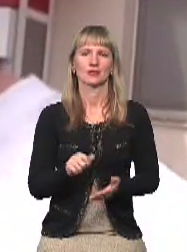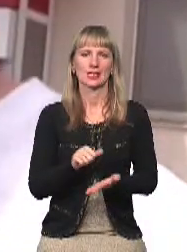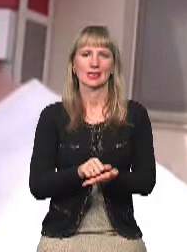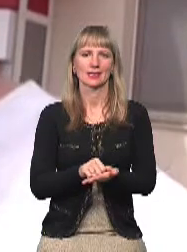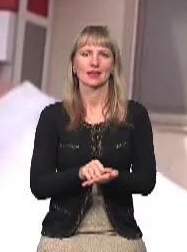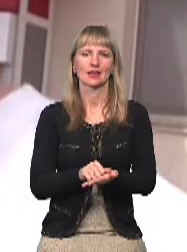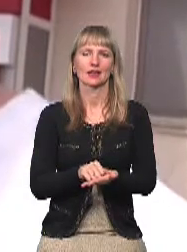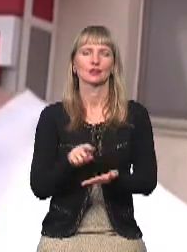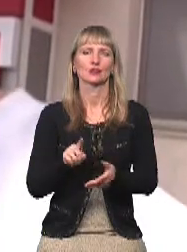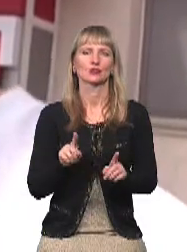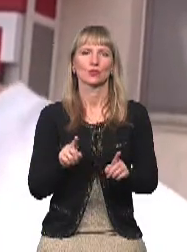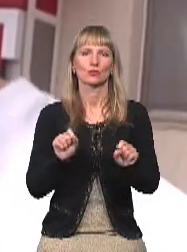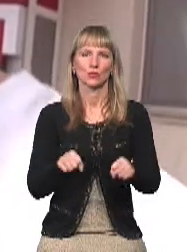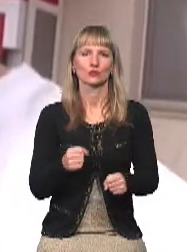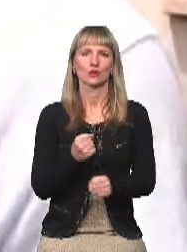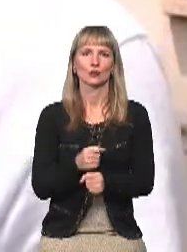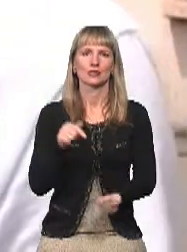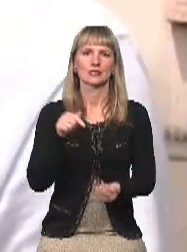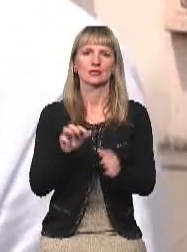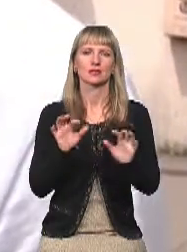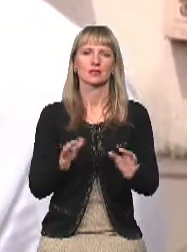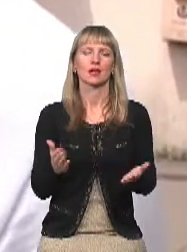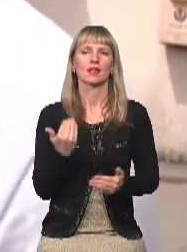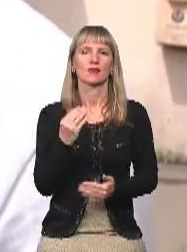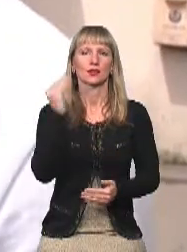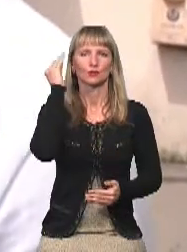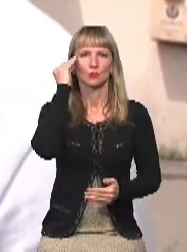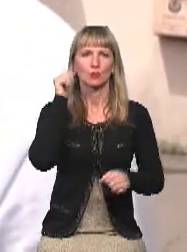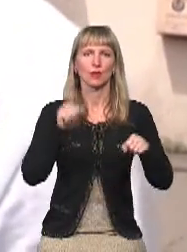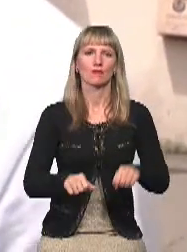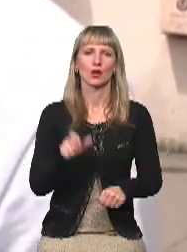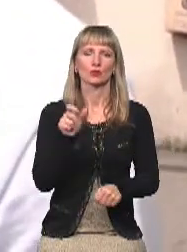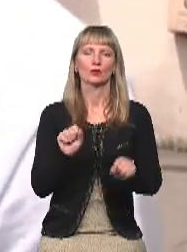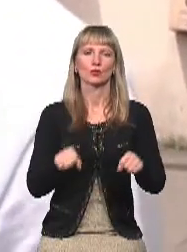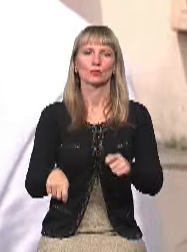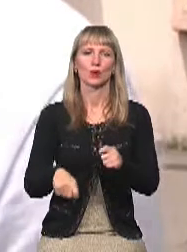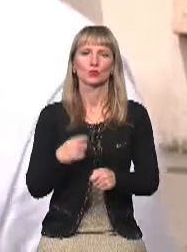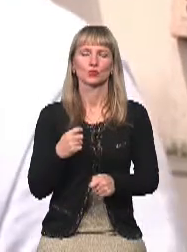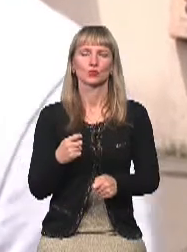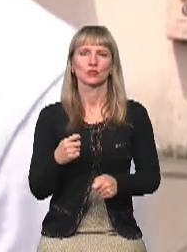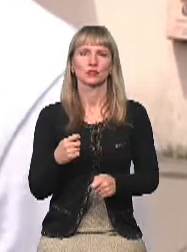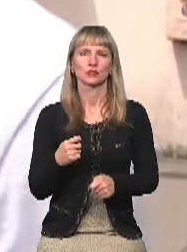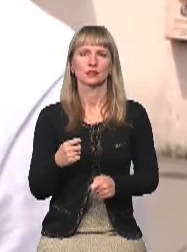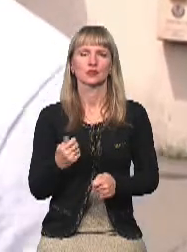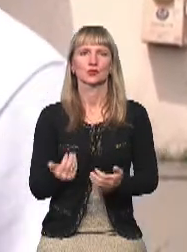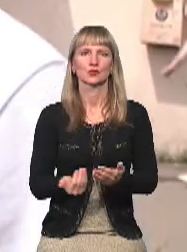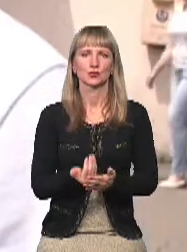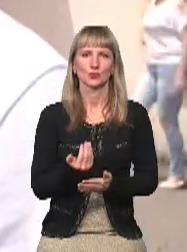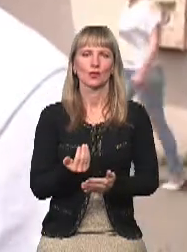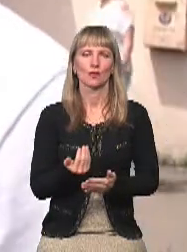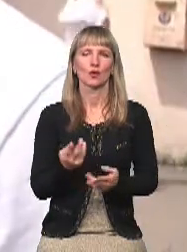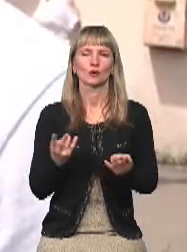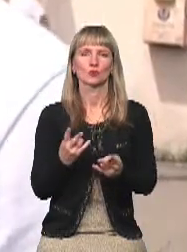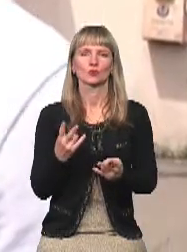вона може робити згідно закону. А як, на вашу думку, права людини можуть порушуватися? Знову ж таки, звертаючись до